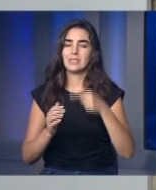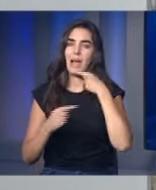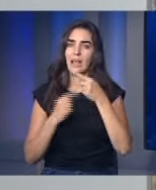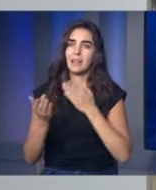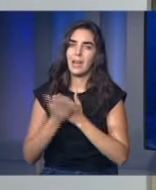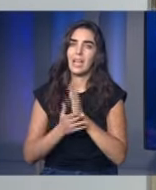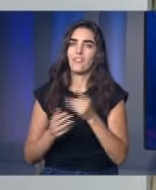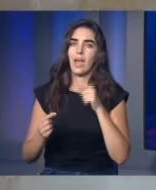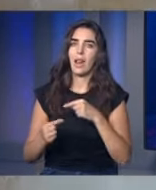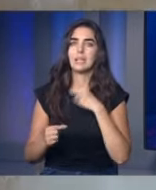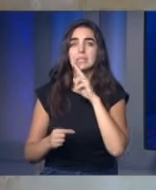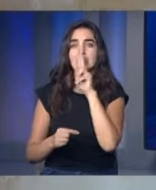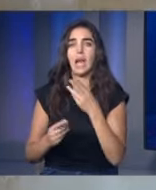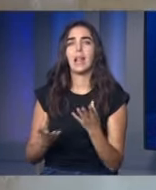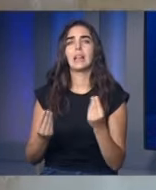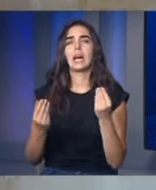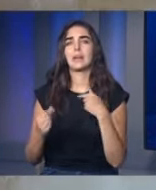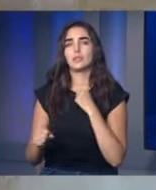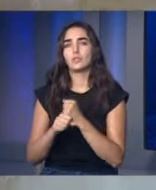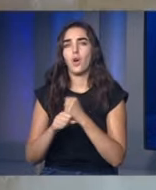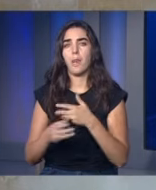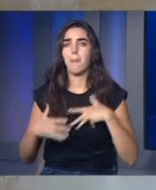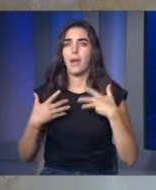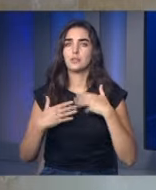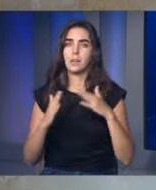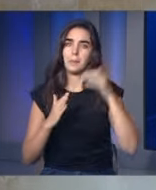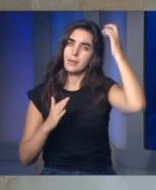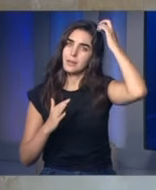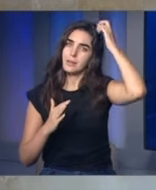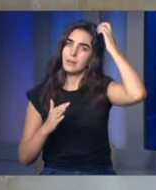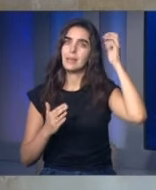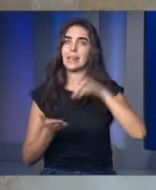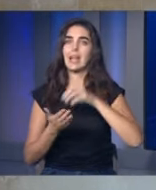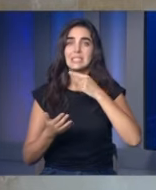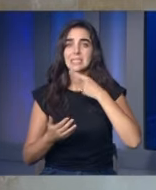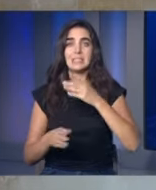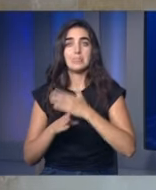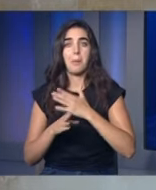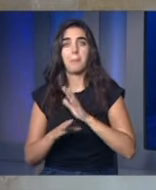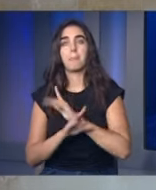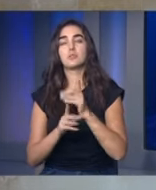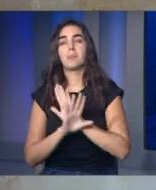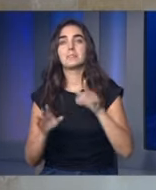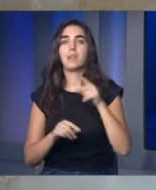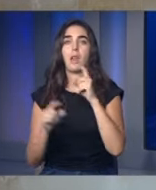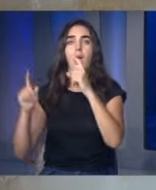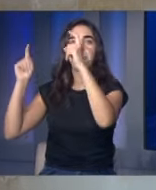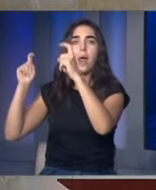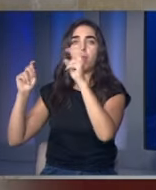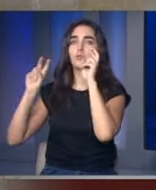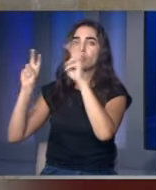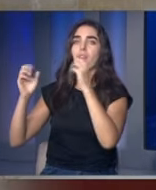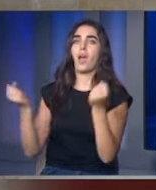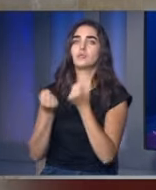تحية إلى الجنوب. سئلت كثيرا منذ اتخذنا قرار تعليق مهرجانات بيت الدين لهذا العام،